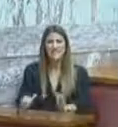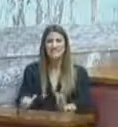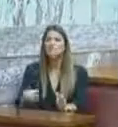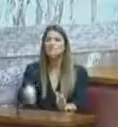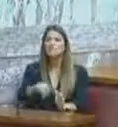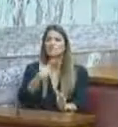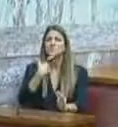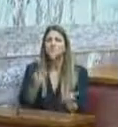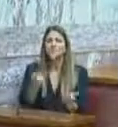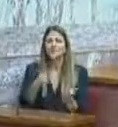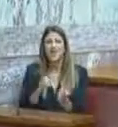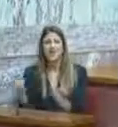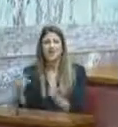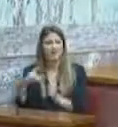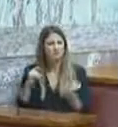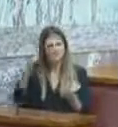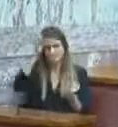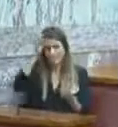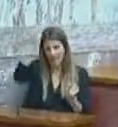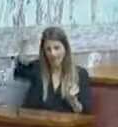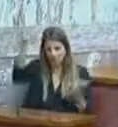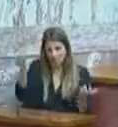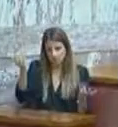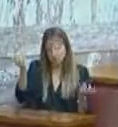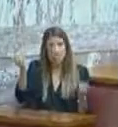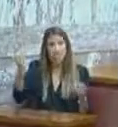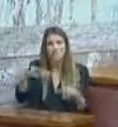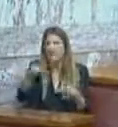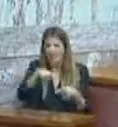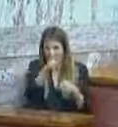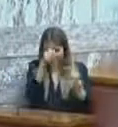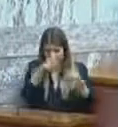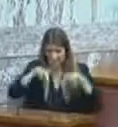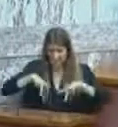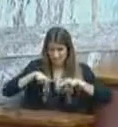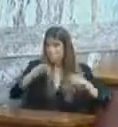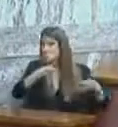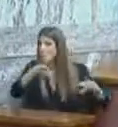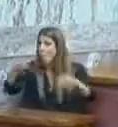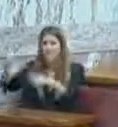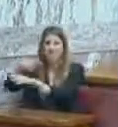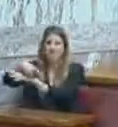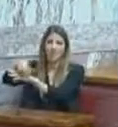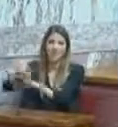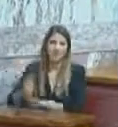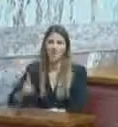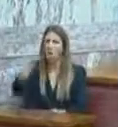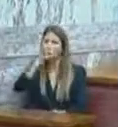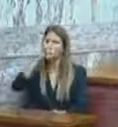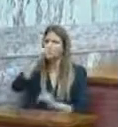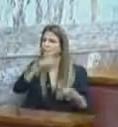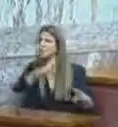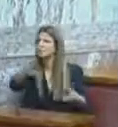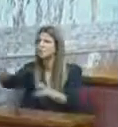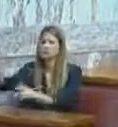την ακραία περίπτωση εμπεγμού της δικαιοσύνης, αυτή την ακραία περίπτωση κατασυκοφάντησης ανθρώπων